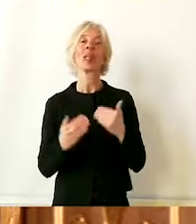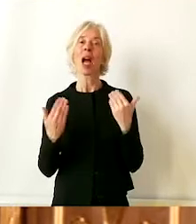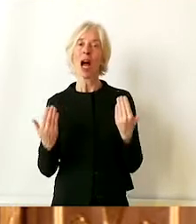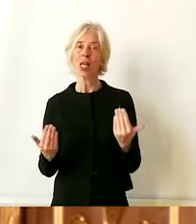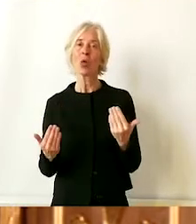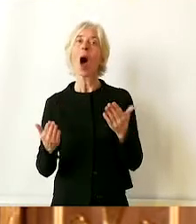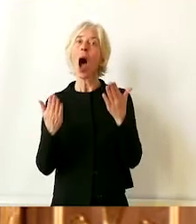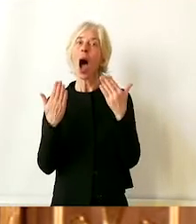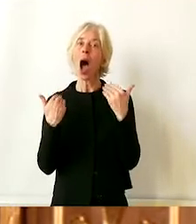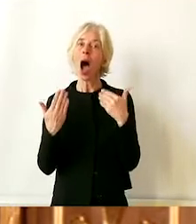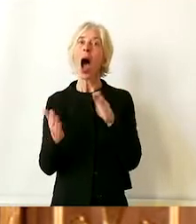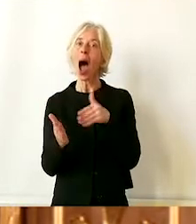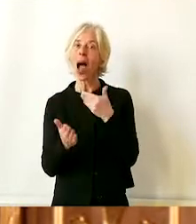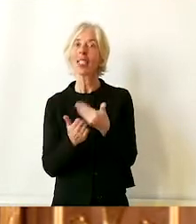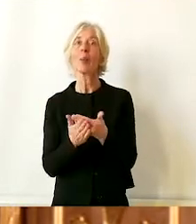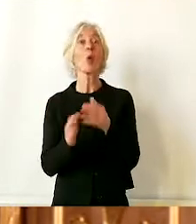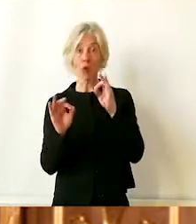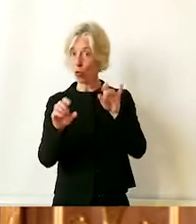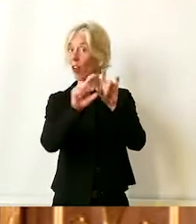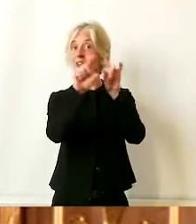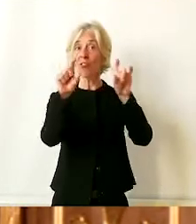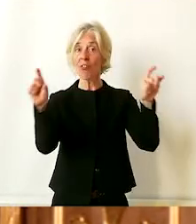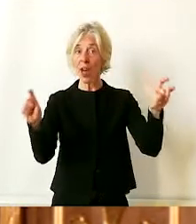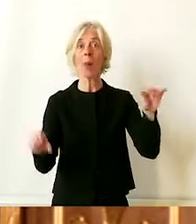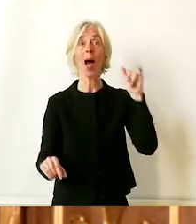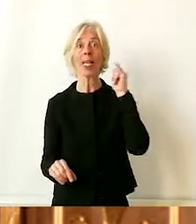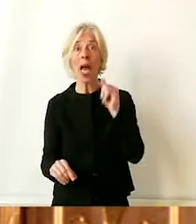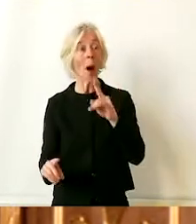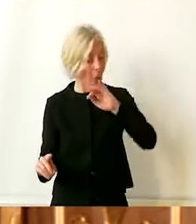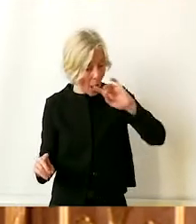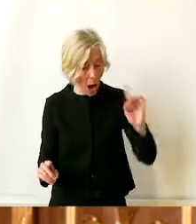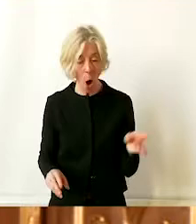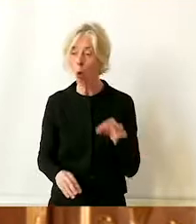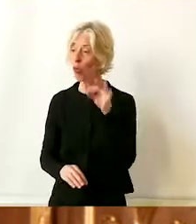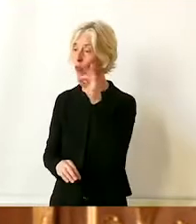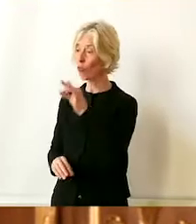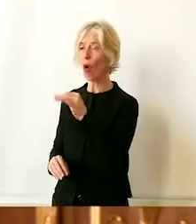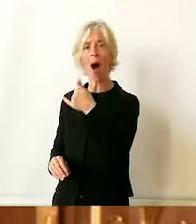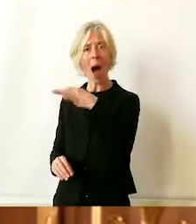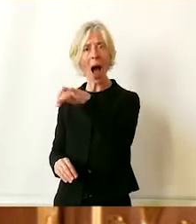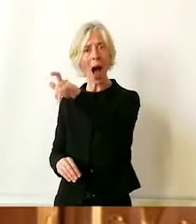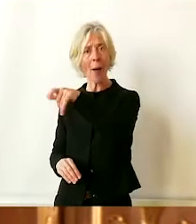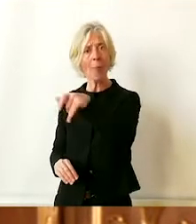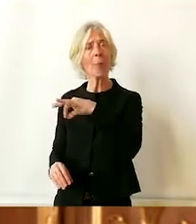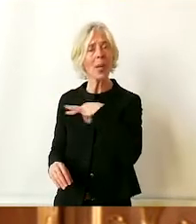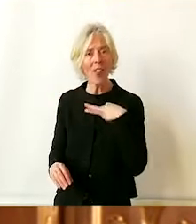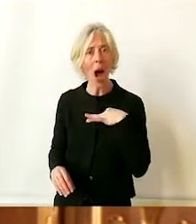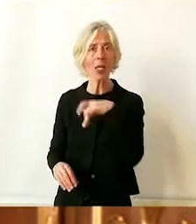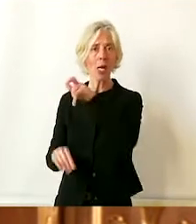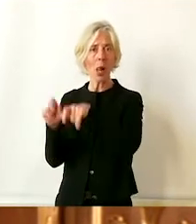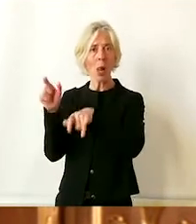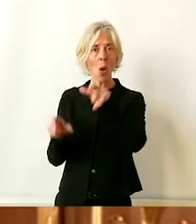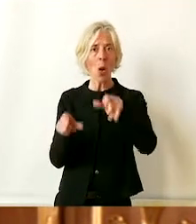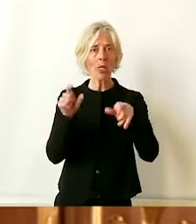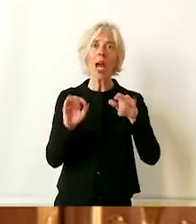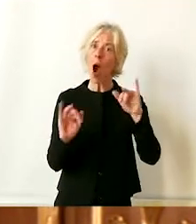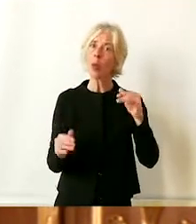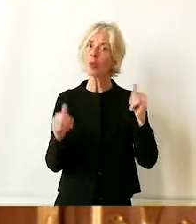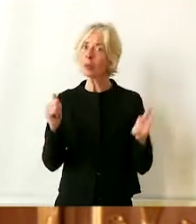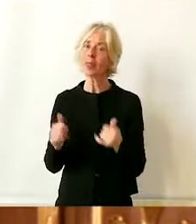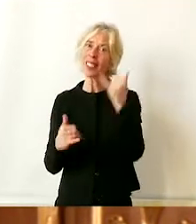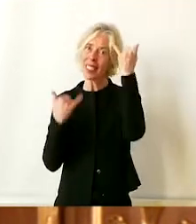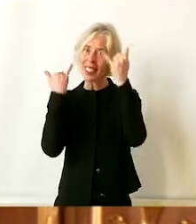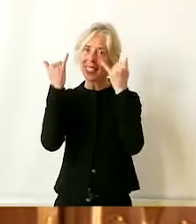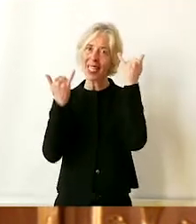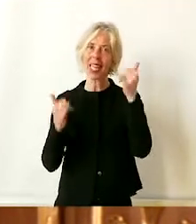auch das eine oder andere Angebot für Einzelpersonen, für Privatpersonen. Ich denke da an unsere